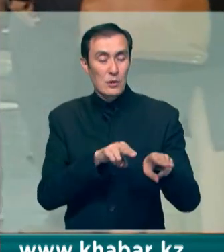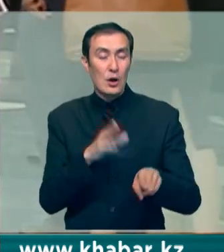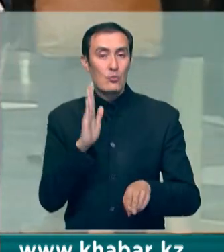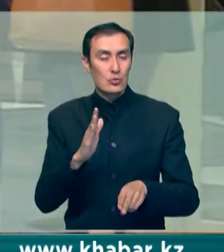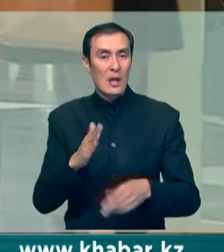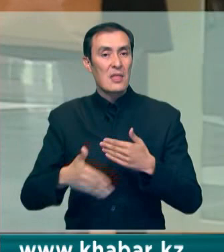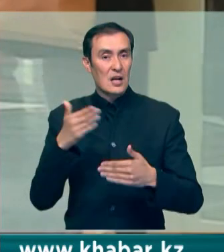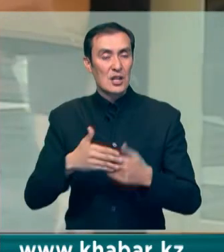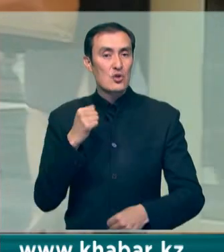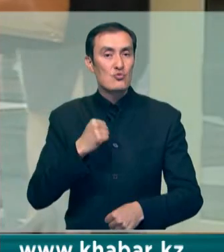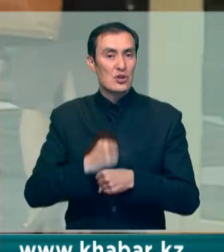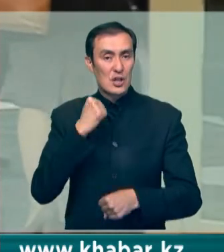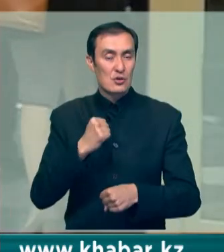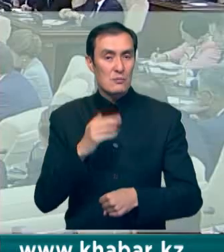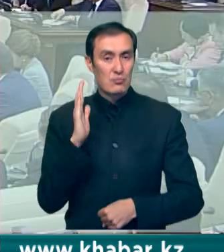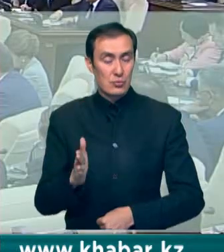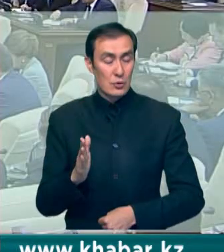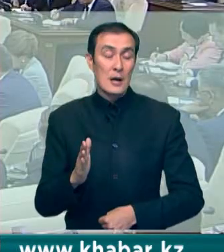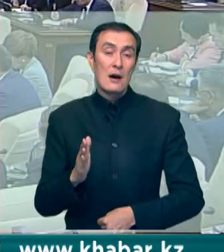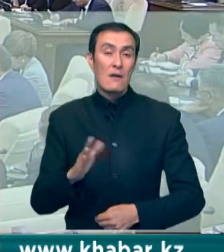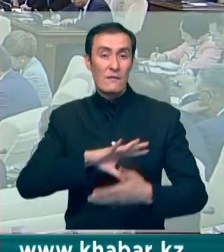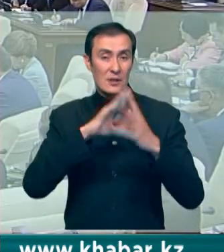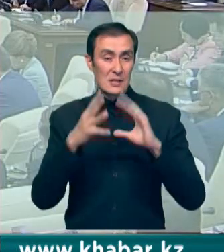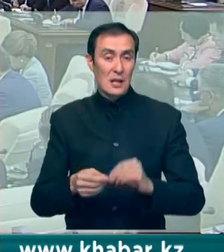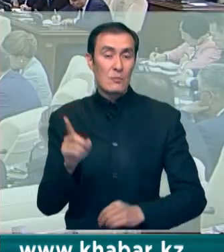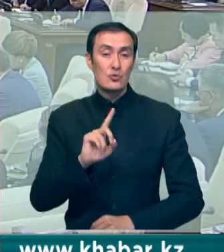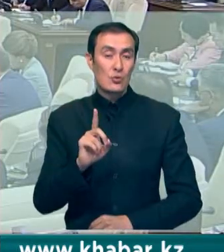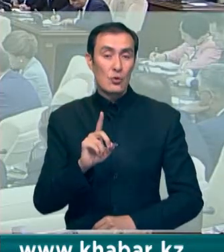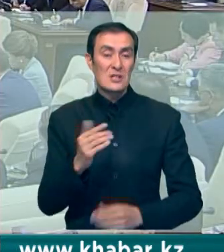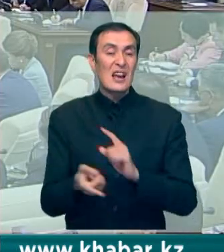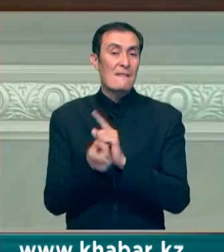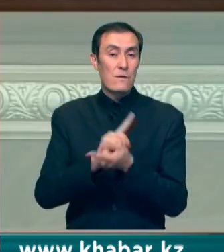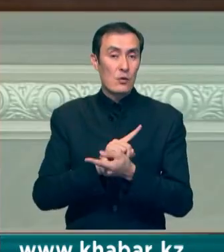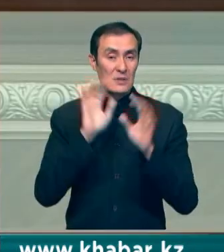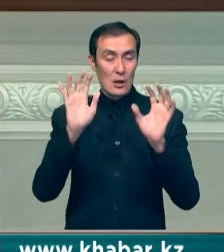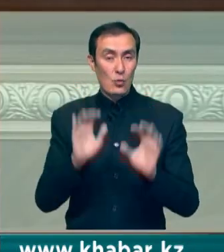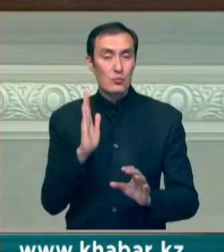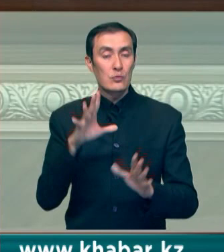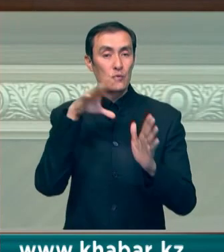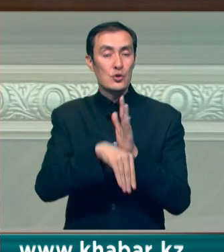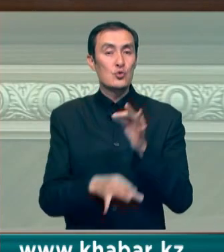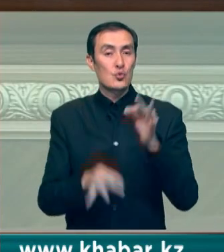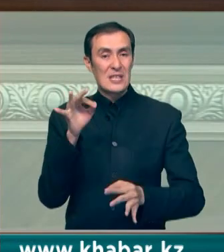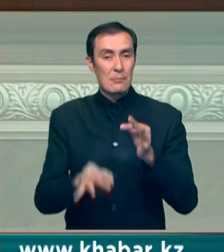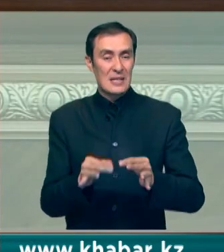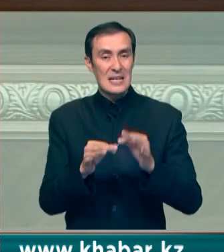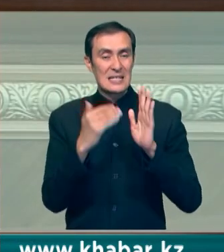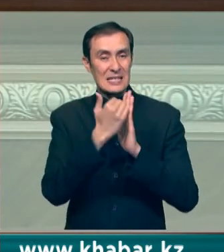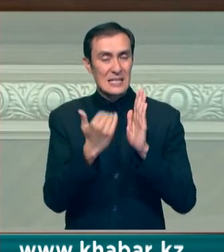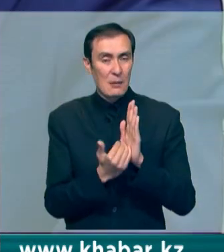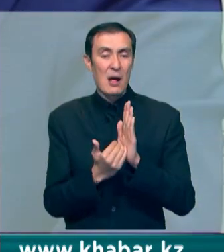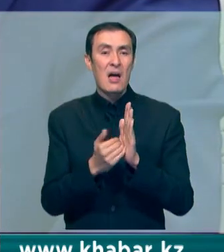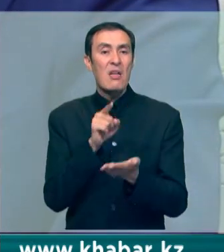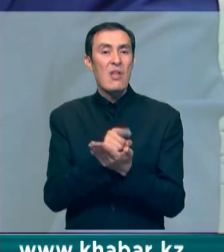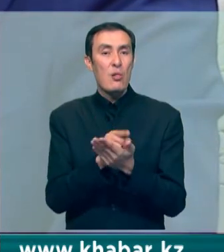будут ужесточены. В целом еще стоит отметить, что реформы коснутся судебную систему, налоговую